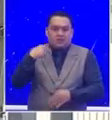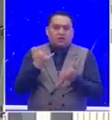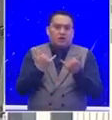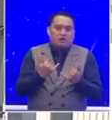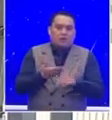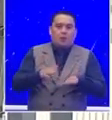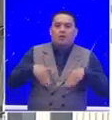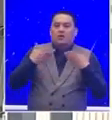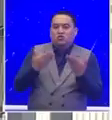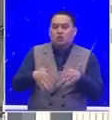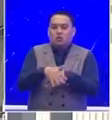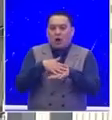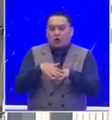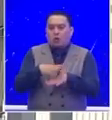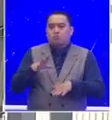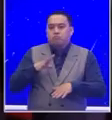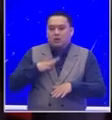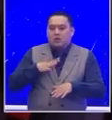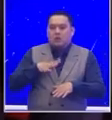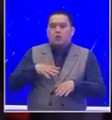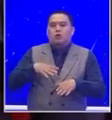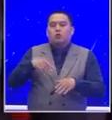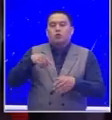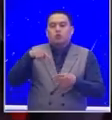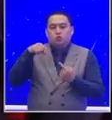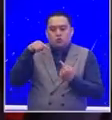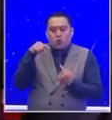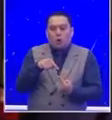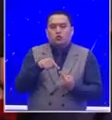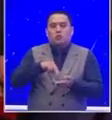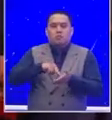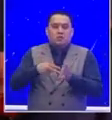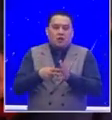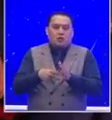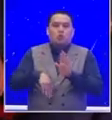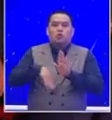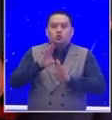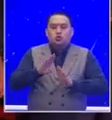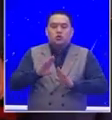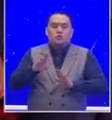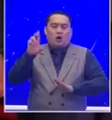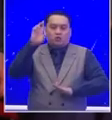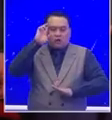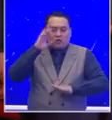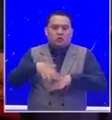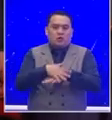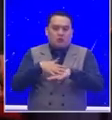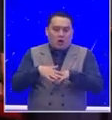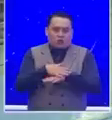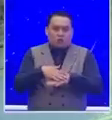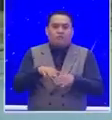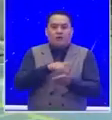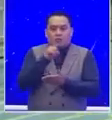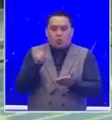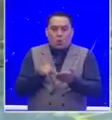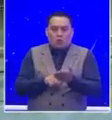Токаев. Обращение к народу страны стало конкретным планом действий по улучшению ситуации в стране и дало ответы на все вопросы,